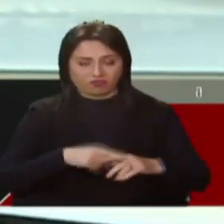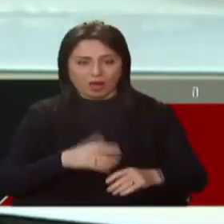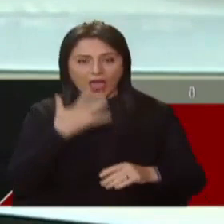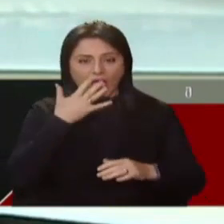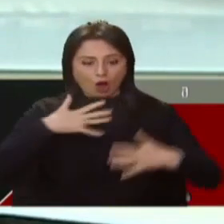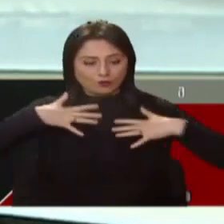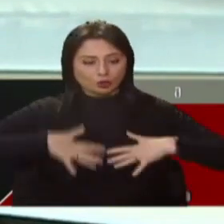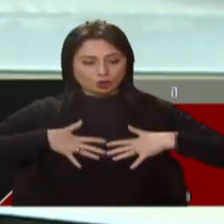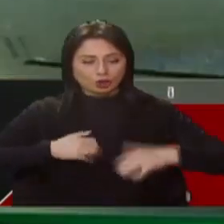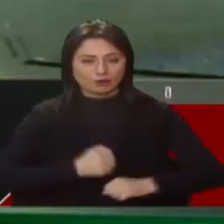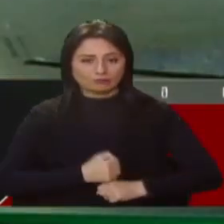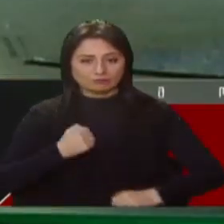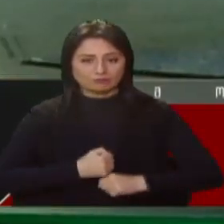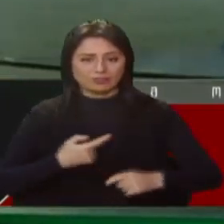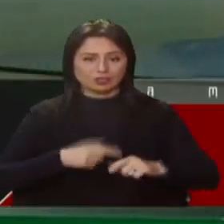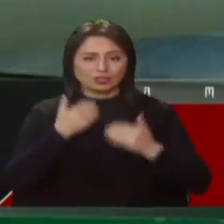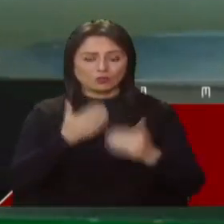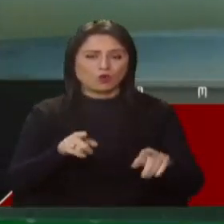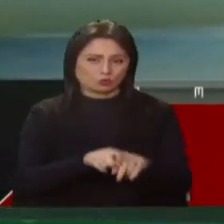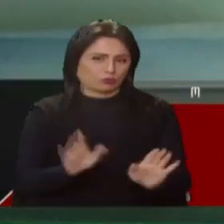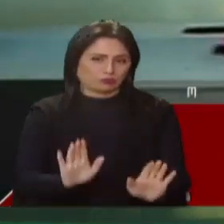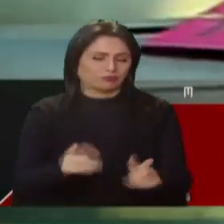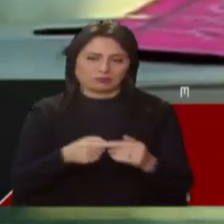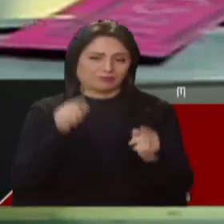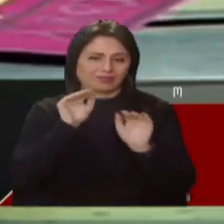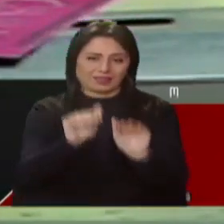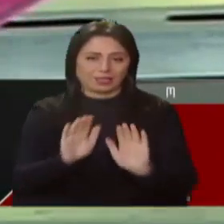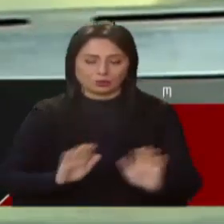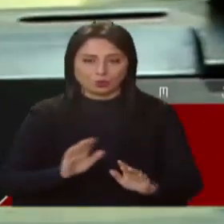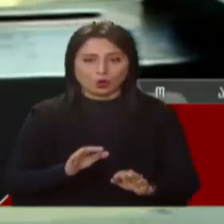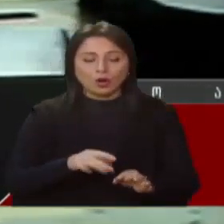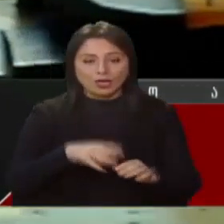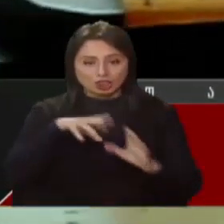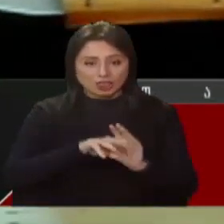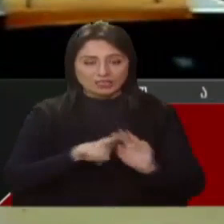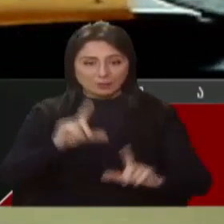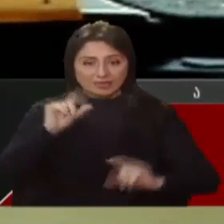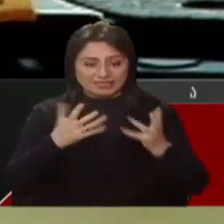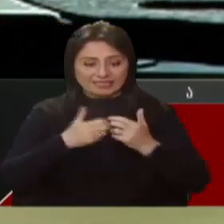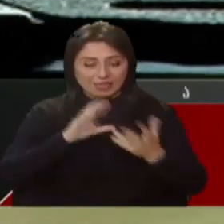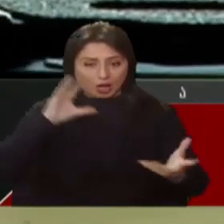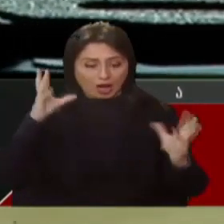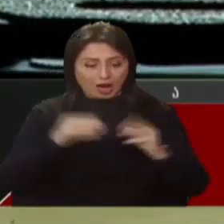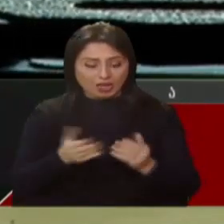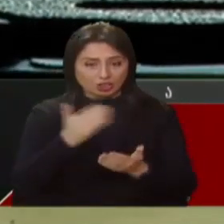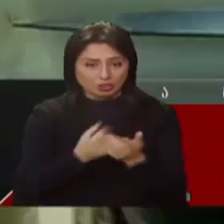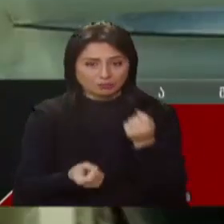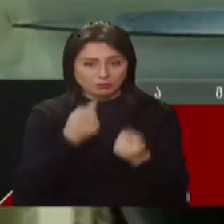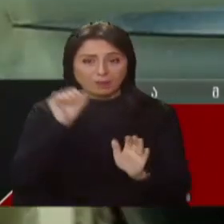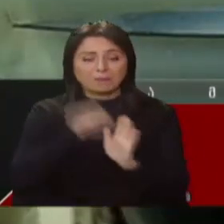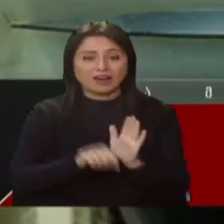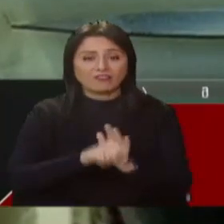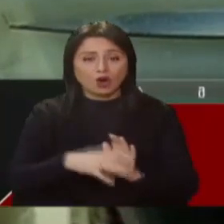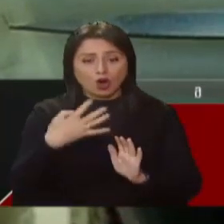eronuli dansatsmeli da civieraghi am dansatsmlis natzelia. Rogor chinaga sakmede sam Ministrul Gandmartam, statisticii și analizii și legat cam cu tarom, culelobe